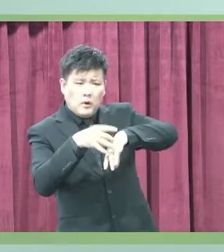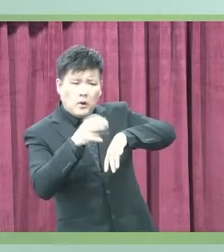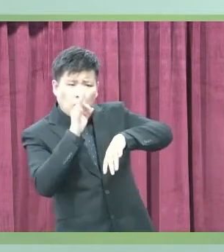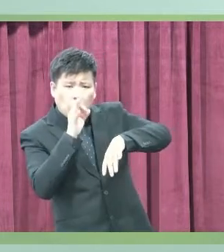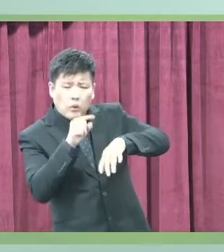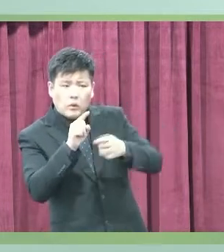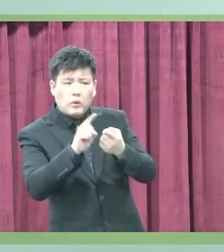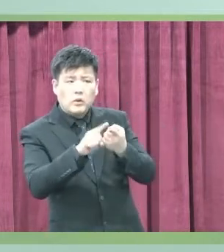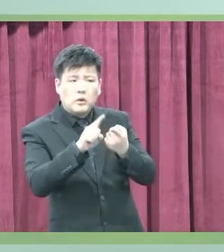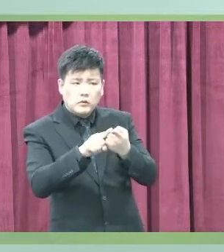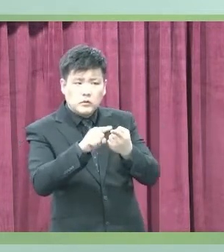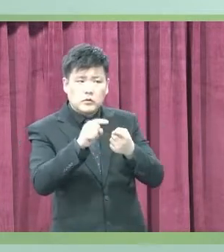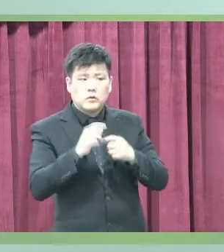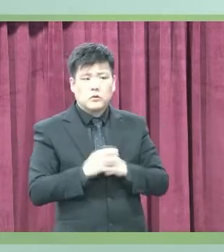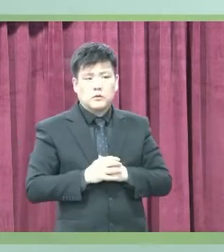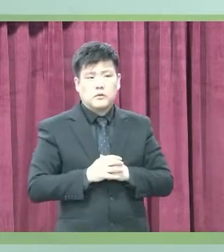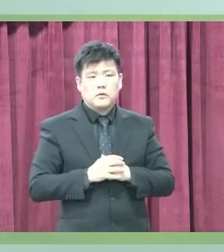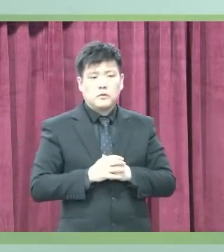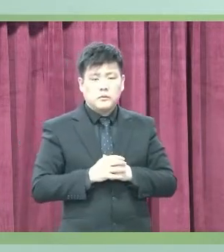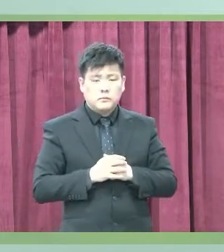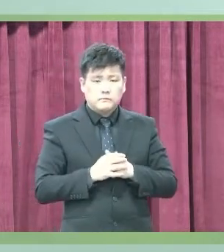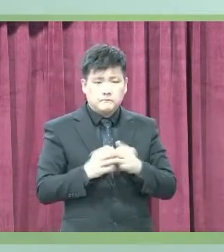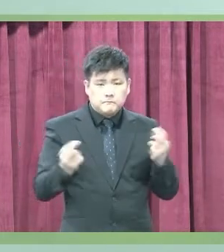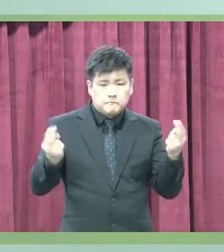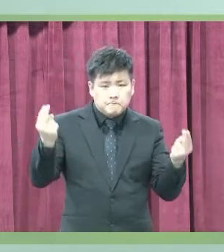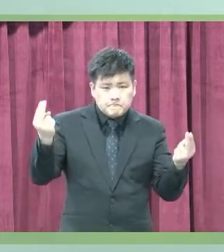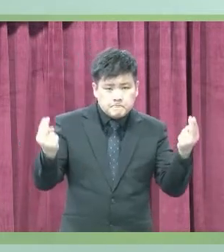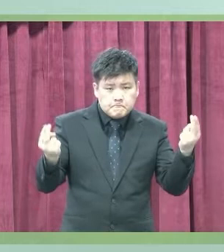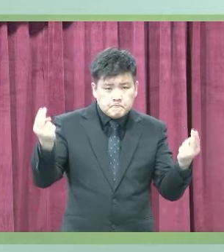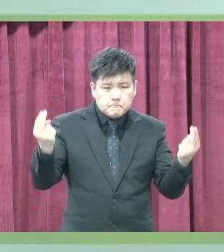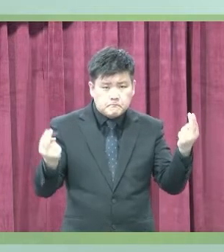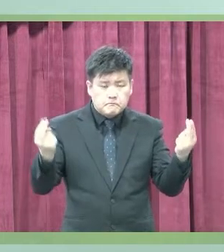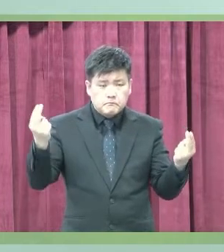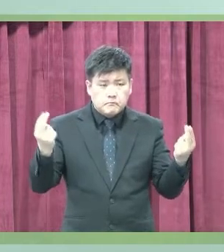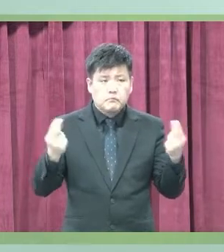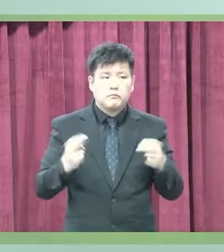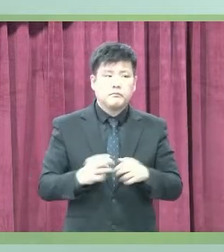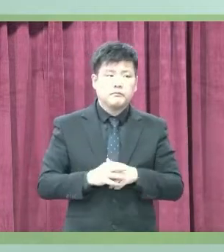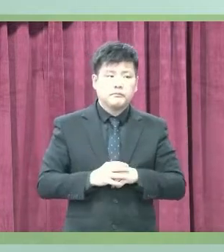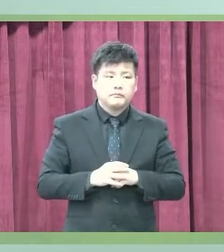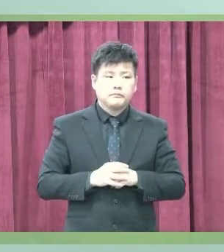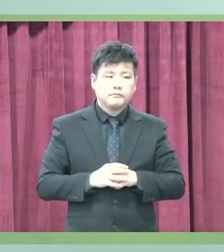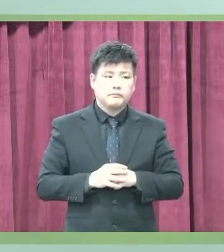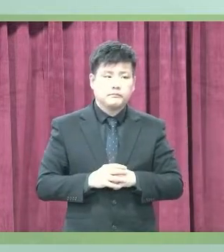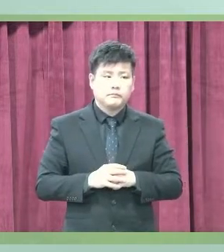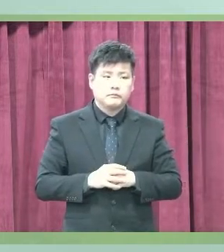골밀도는 T스코어가 마이너스 2.5 이하가 이제 질환 의심이다라고 하고 분석을